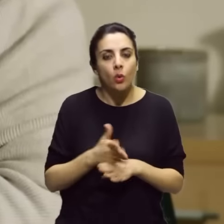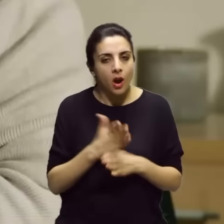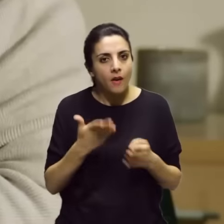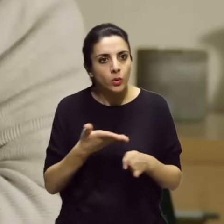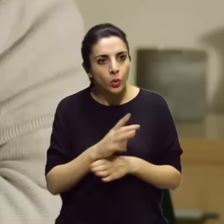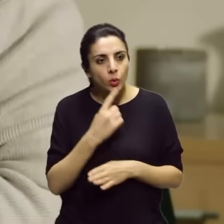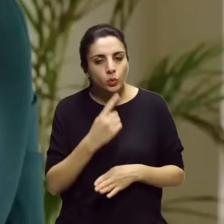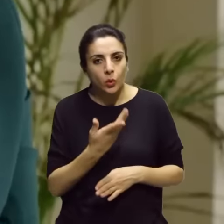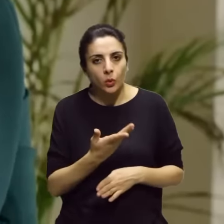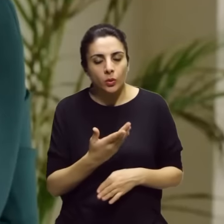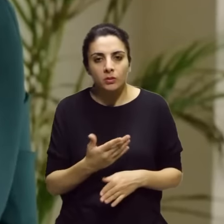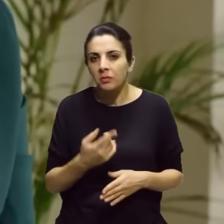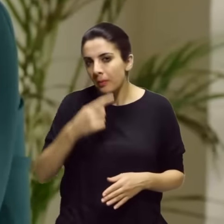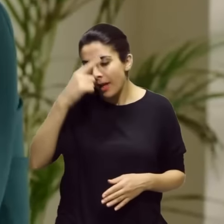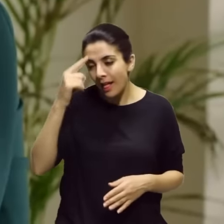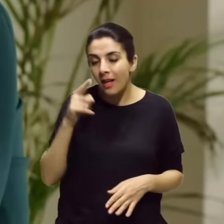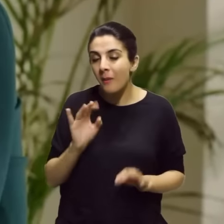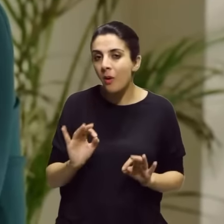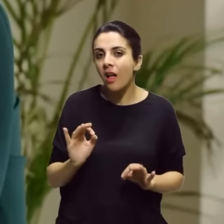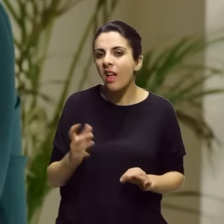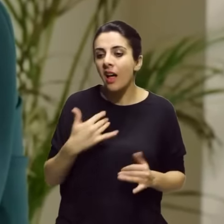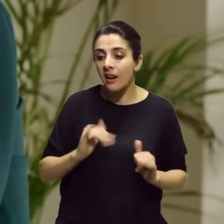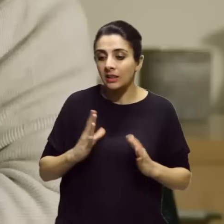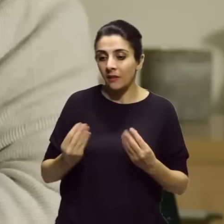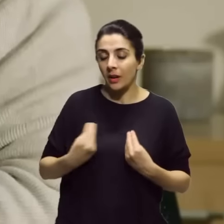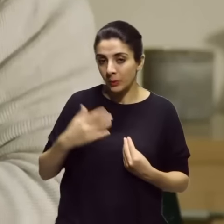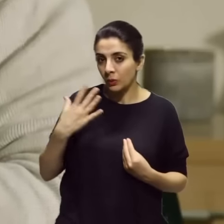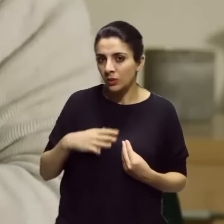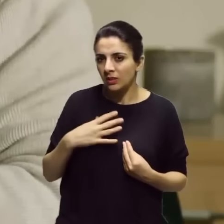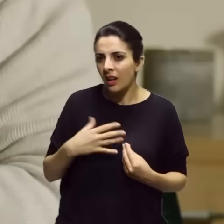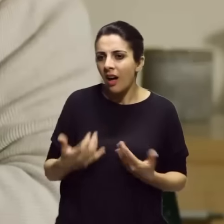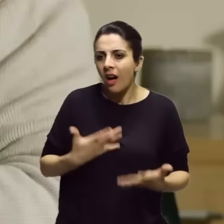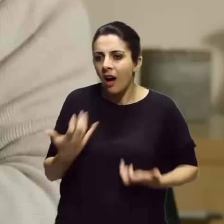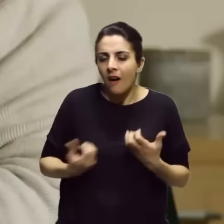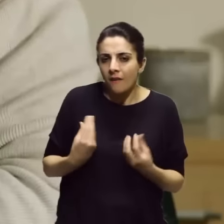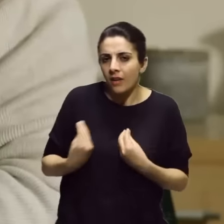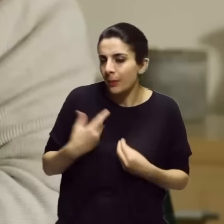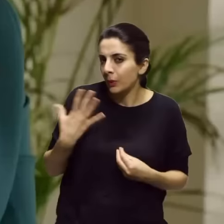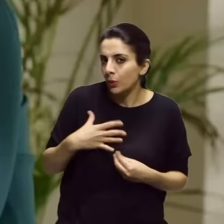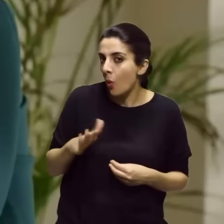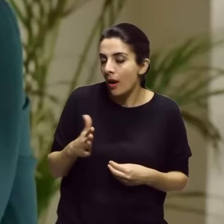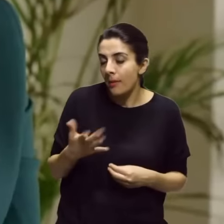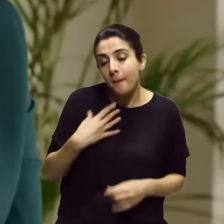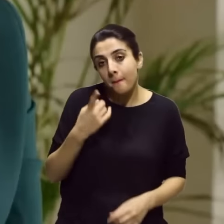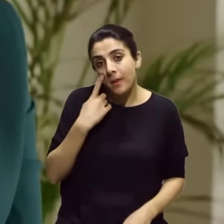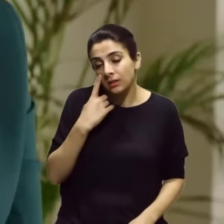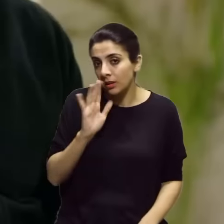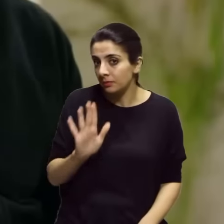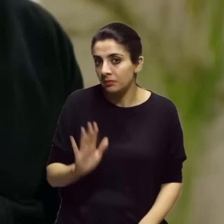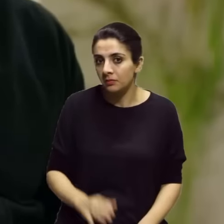doğru olabilir, doğru söylüyor. Belki de böyle yani maksadı huzursuz etmek, tedirgin etme taktiği de gidiyor olabilir yani. Bakacağız,